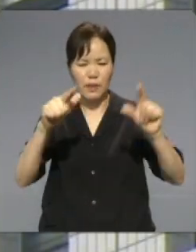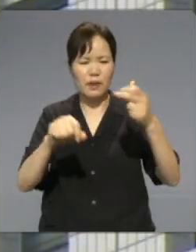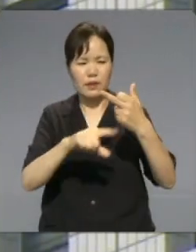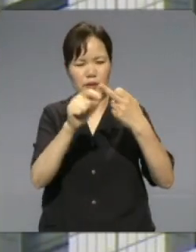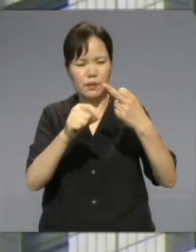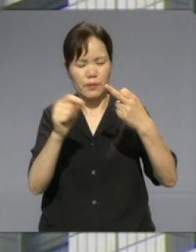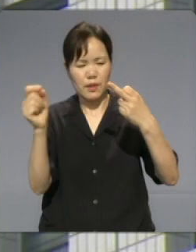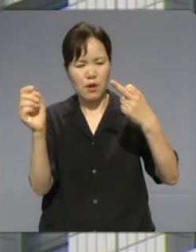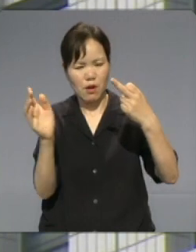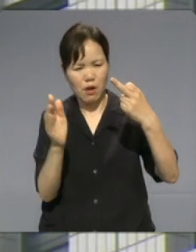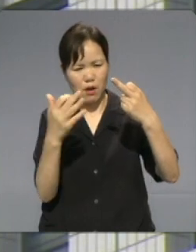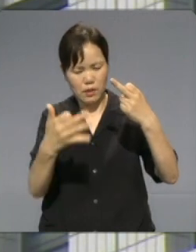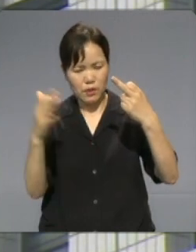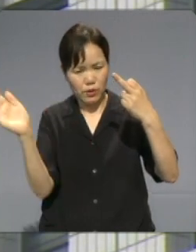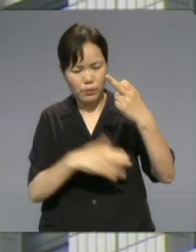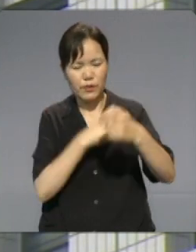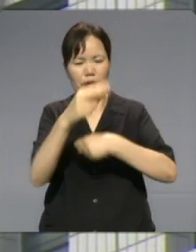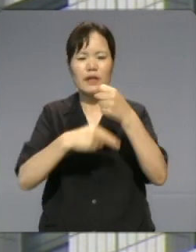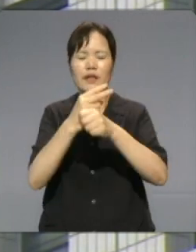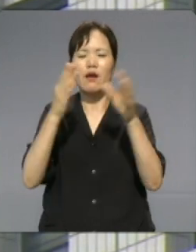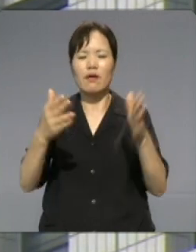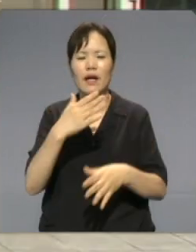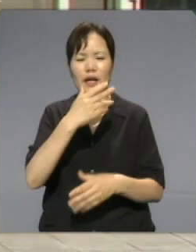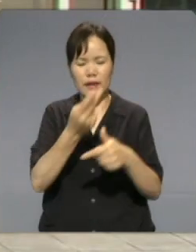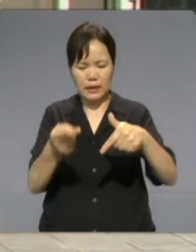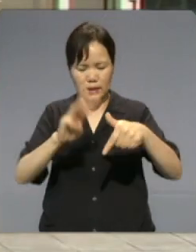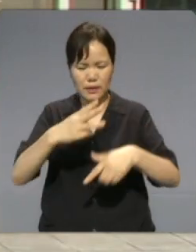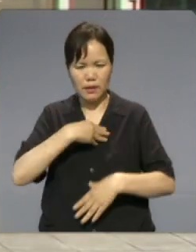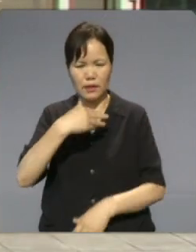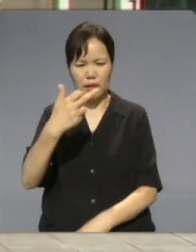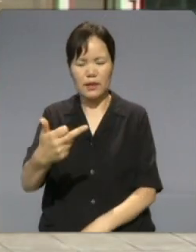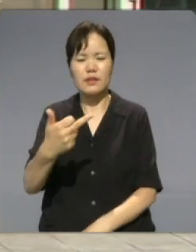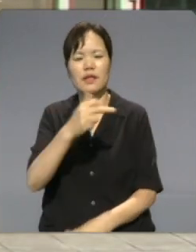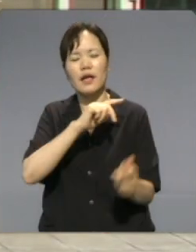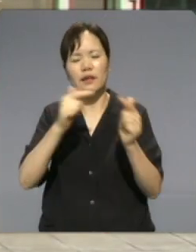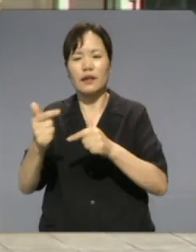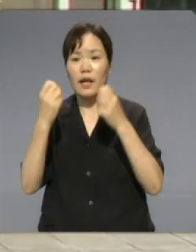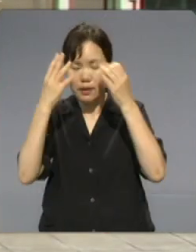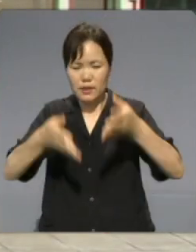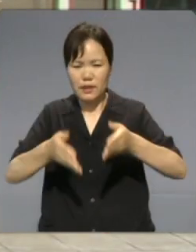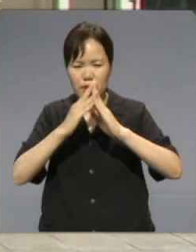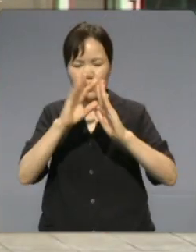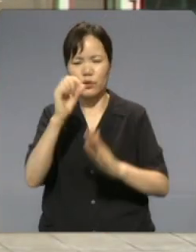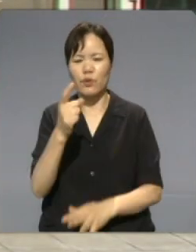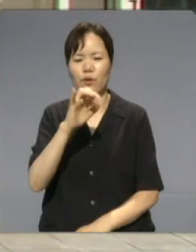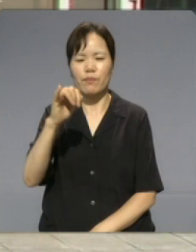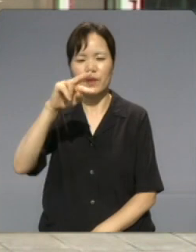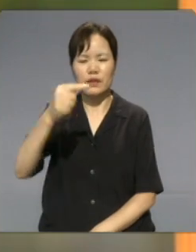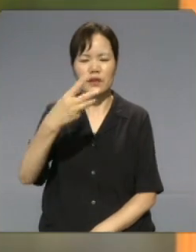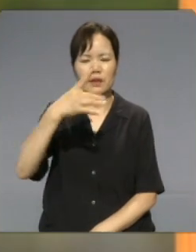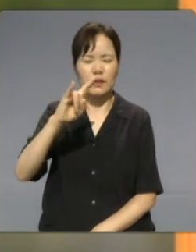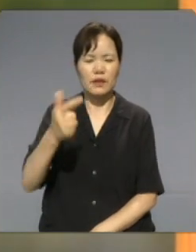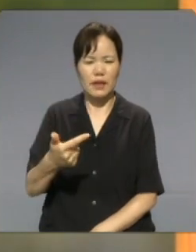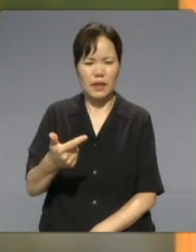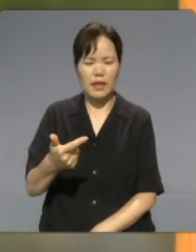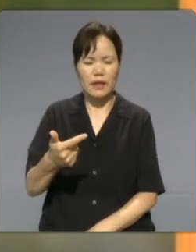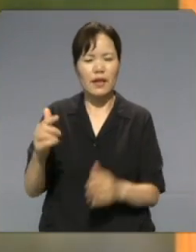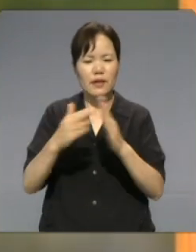12월 19일부터 2년간 인천과 안산 지역 신축 오피스텔을 보유한 임대인 272명과 관리 계약을